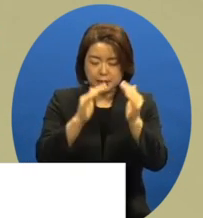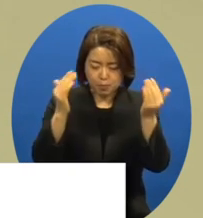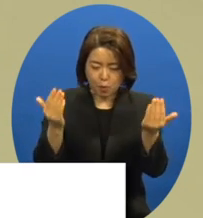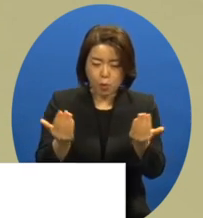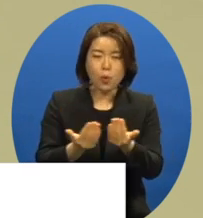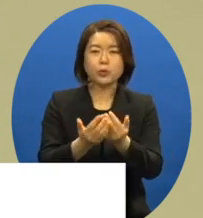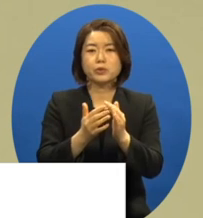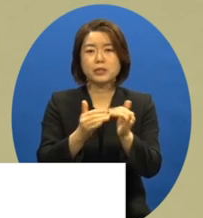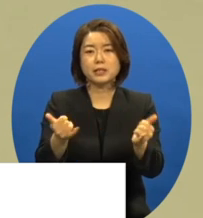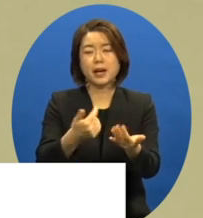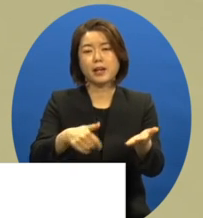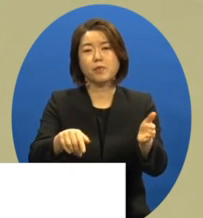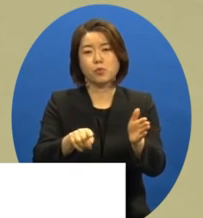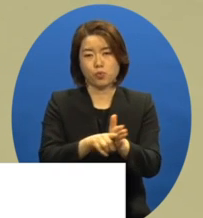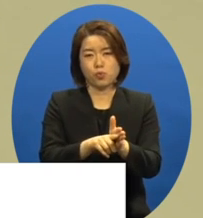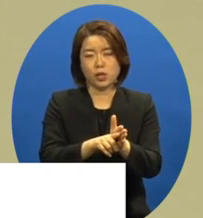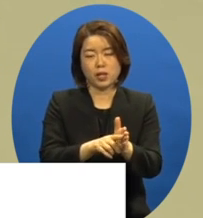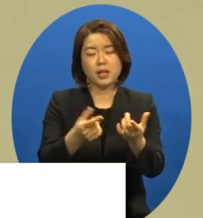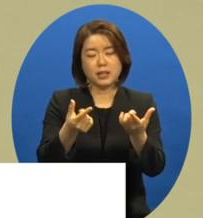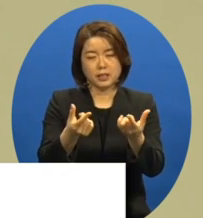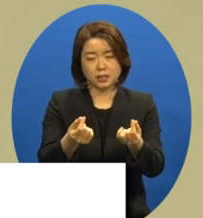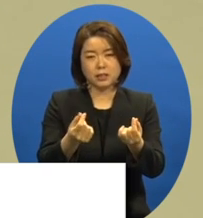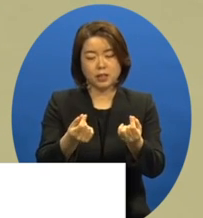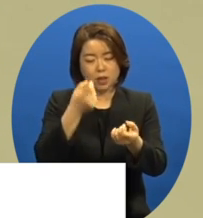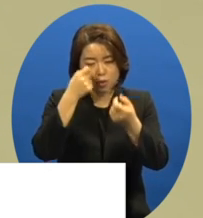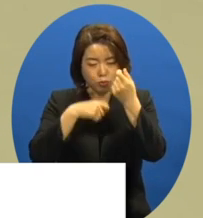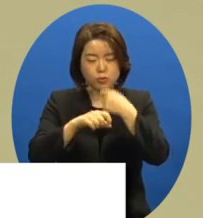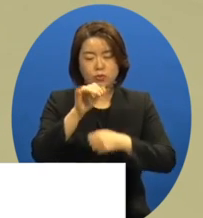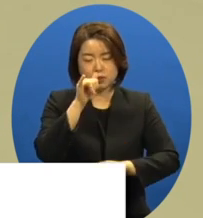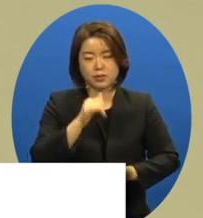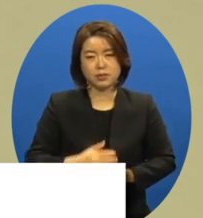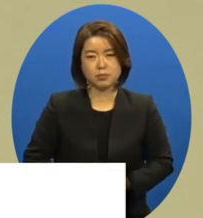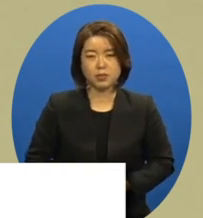이들을 위하여 그렇게 우셨던 겁니다.